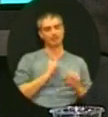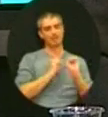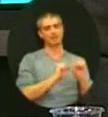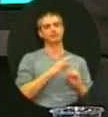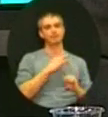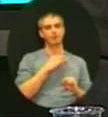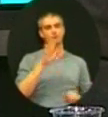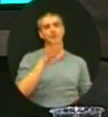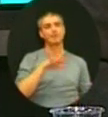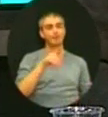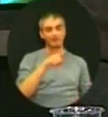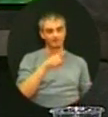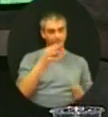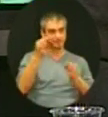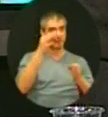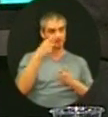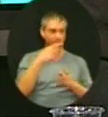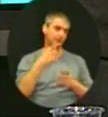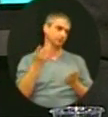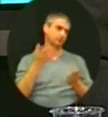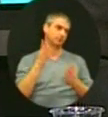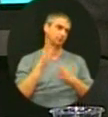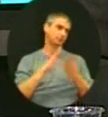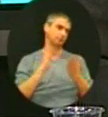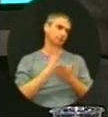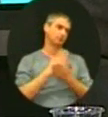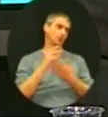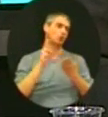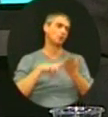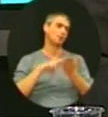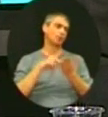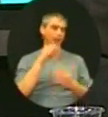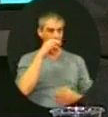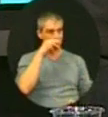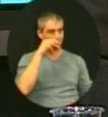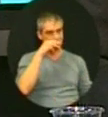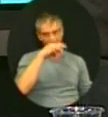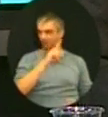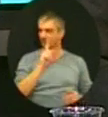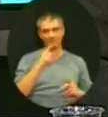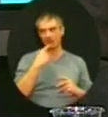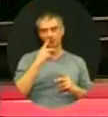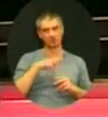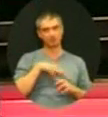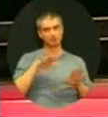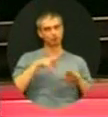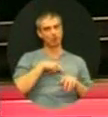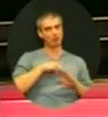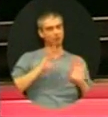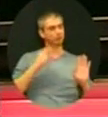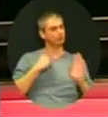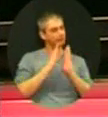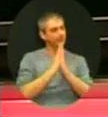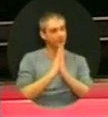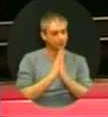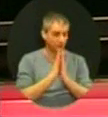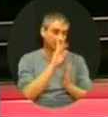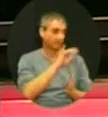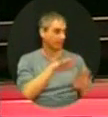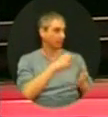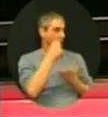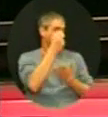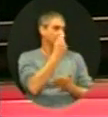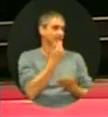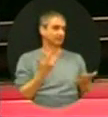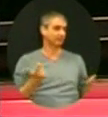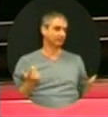הבריאות בפריפריה, הלכה למעשה זה בידיים של קופות החולים, ואין מה לעשות, נצטרך להפריד. לא, ומיקי, אל תפתור את הממשלה מאחריות, אני מבקשת ממך. היא גם מעבירה כסף. היא